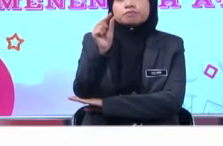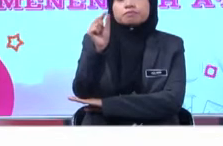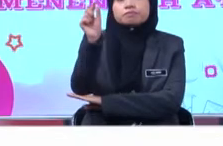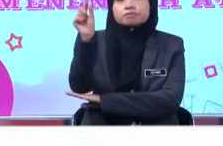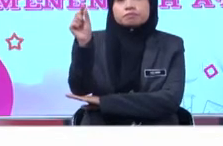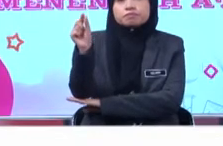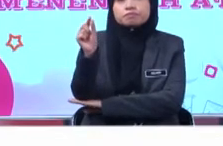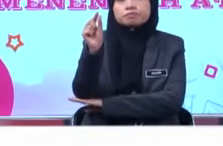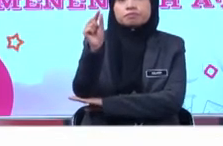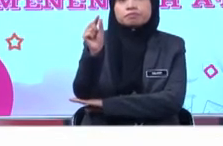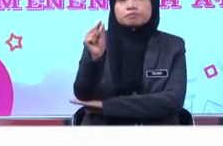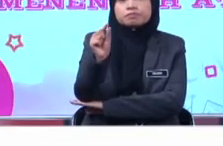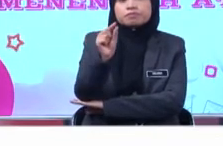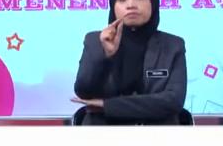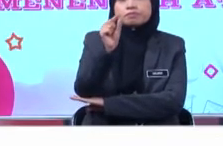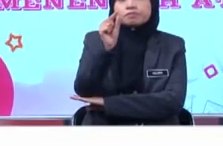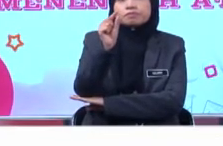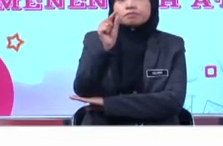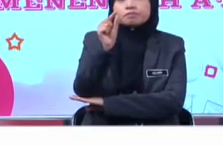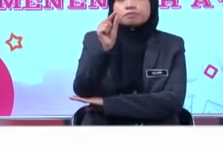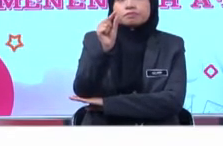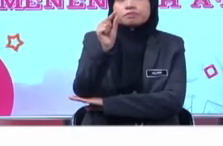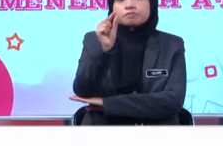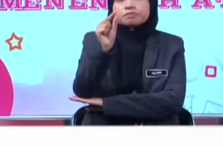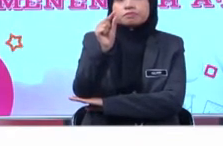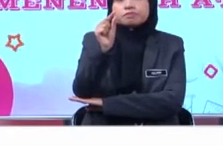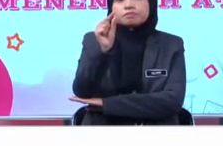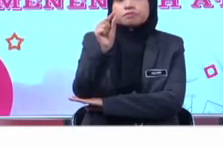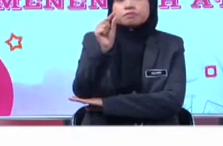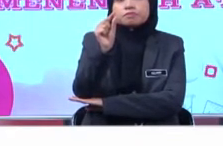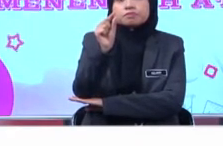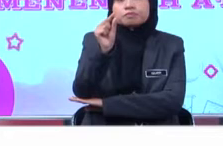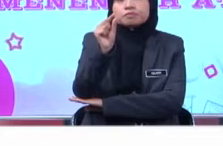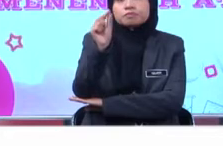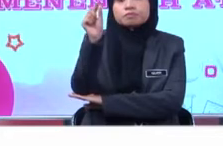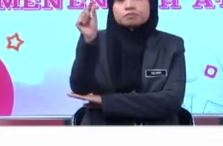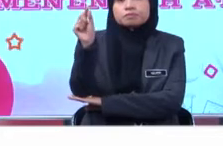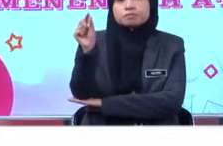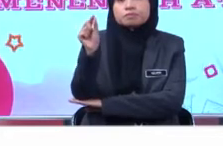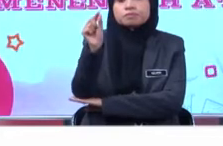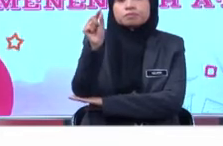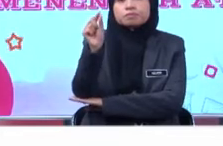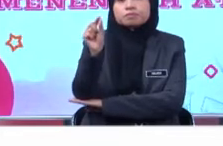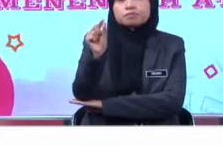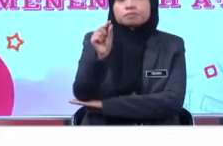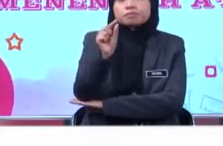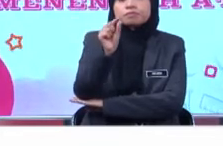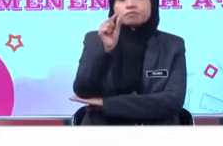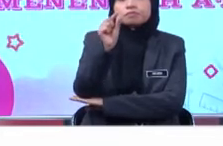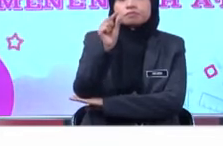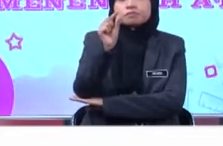lilahimafisama wacih fissamawati wama fil